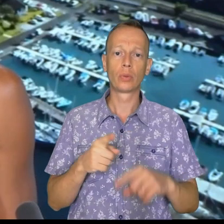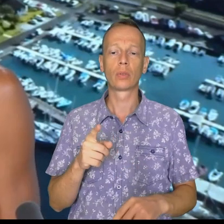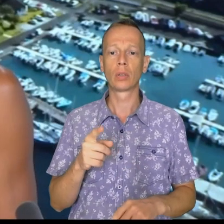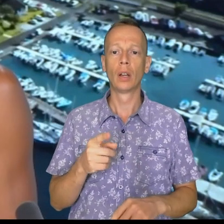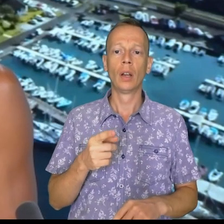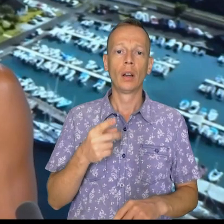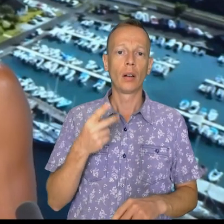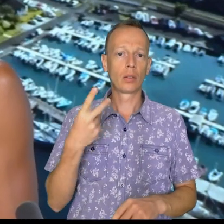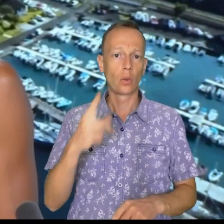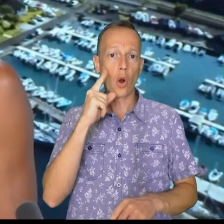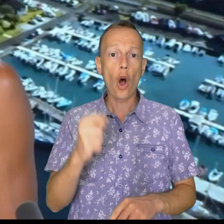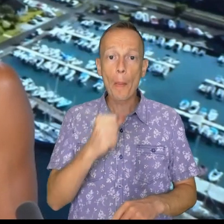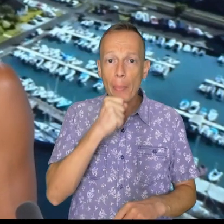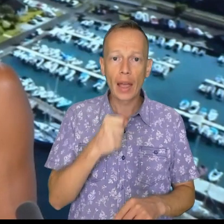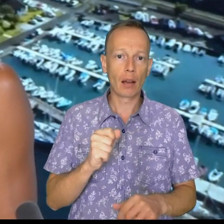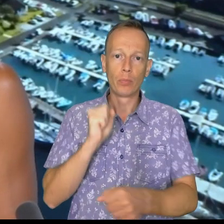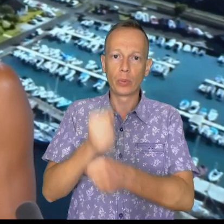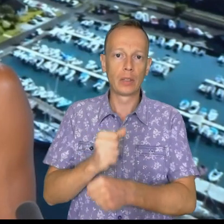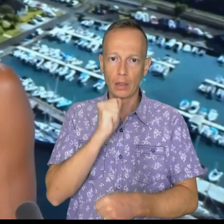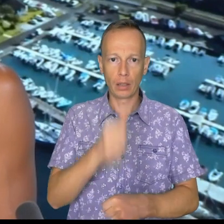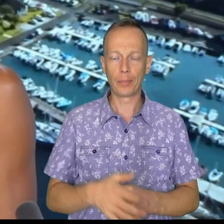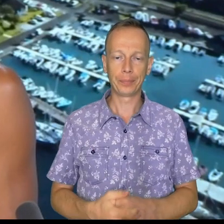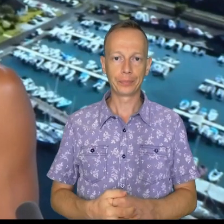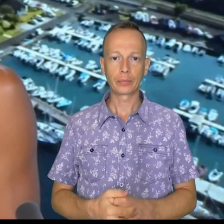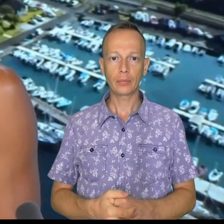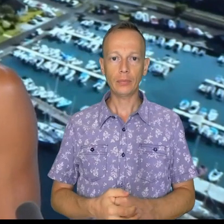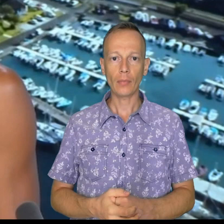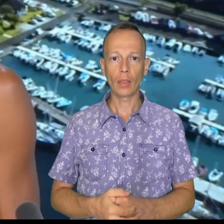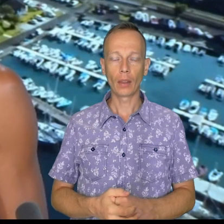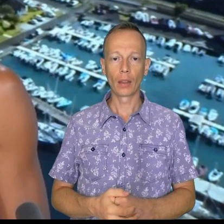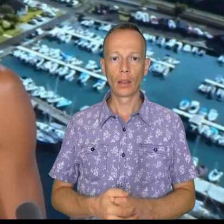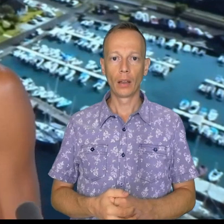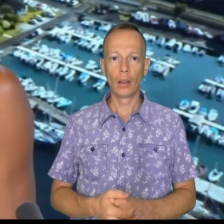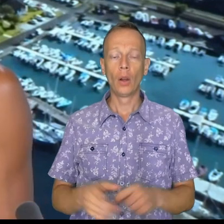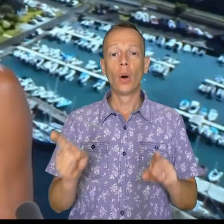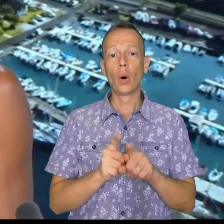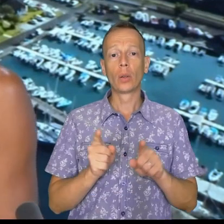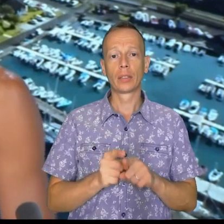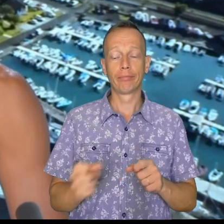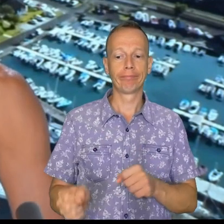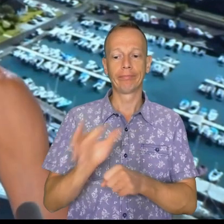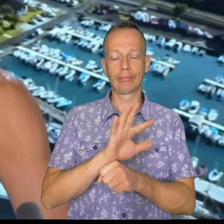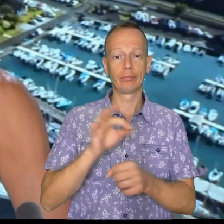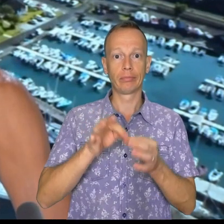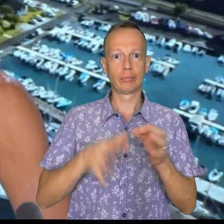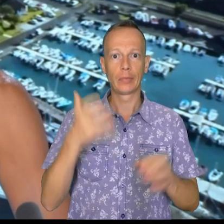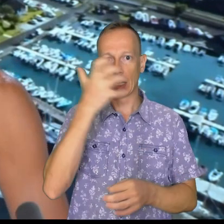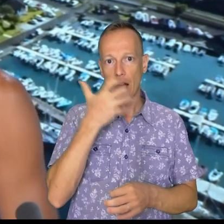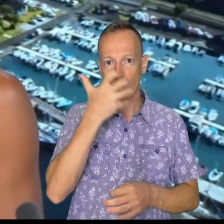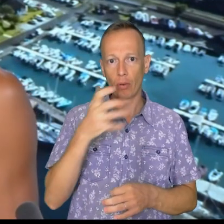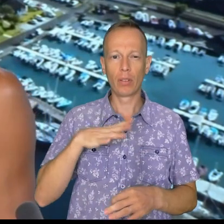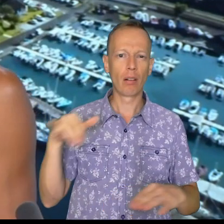juillet. Et pour revenir donc aux conséquences désastreuses de la pandémie, les